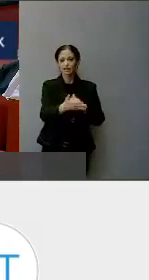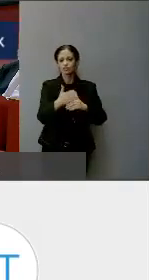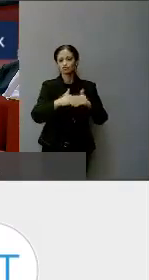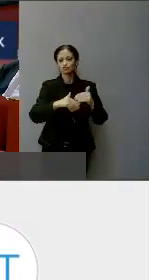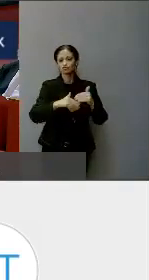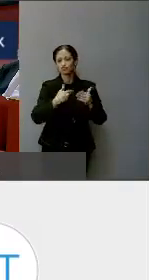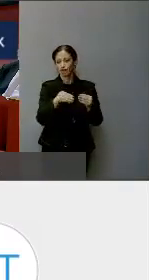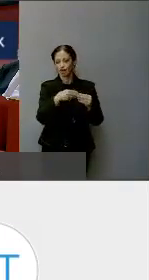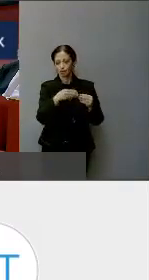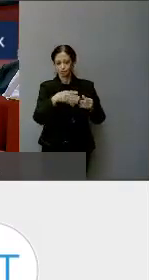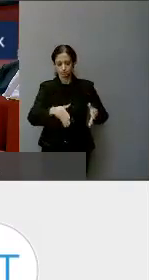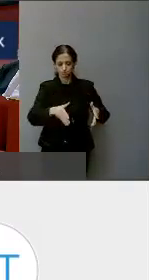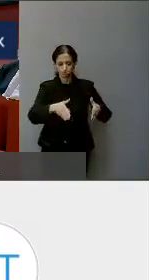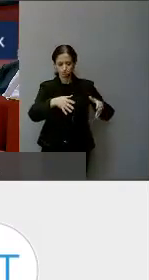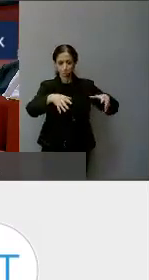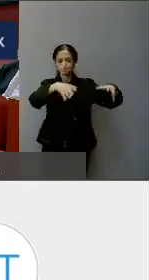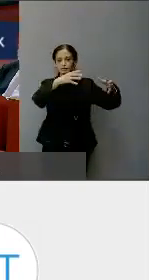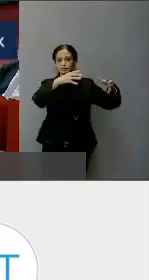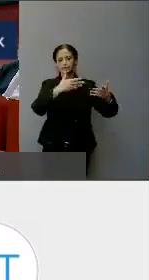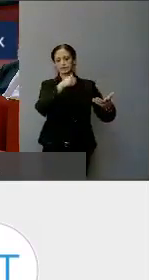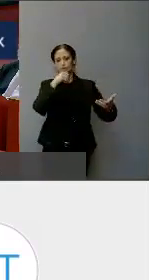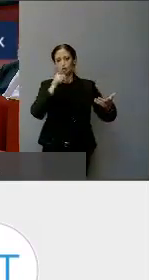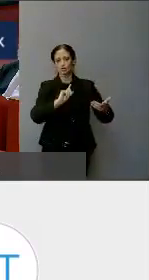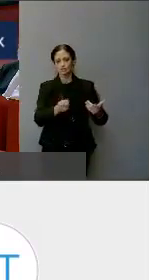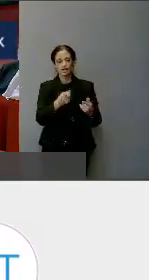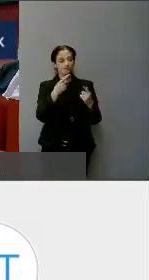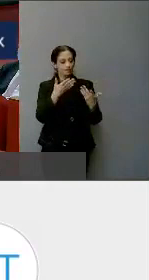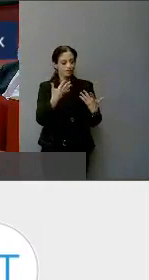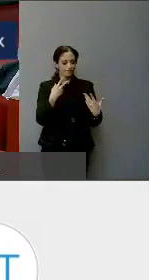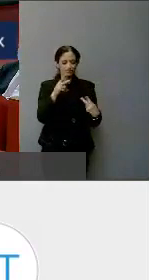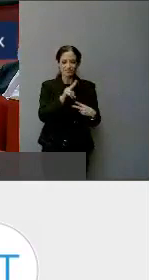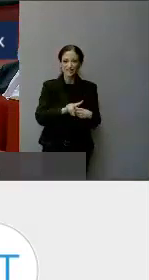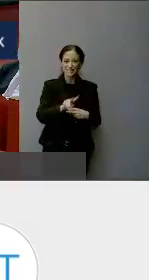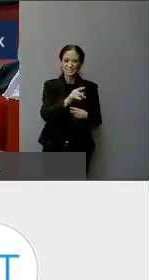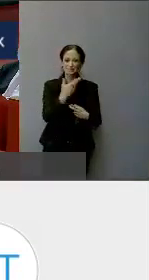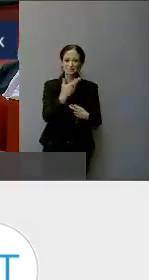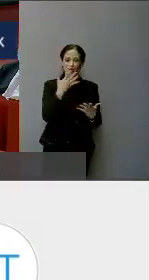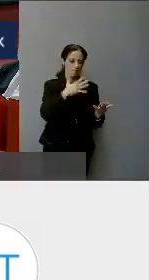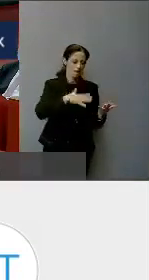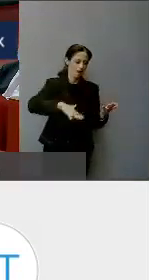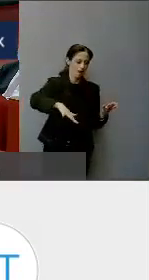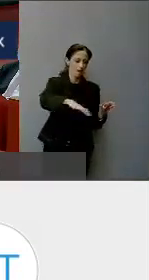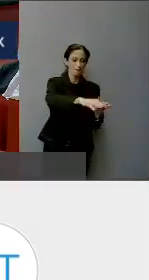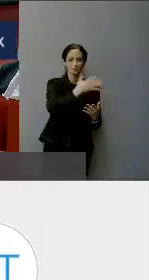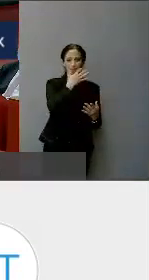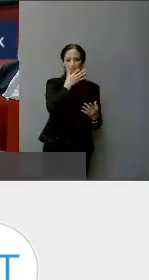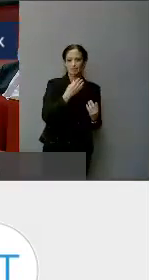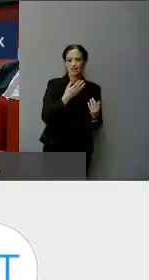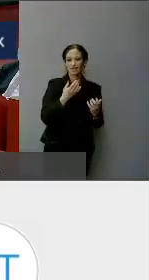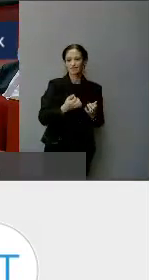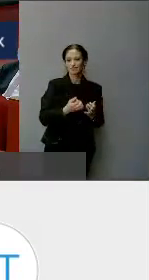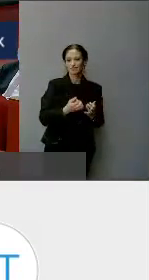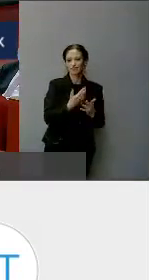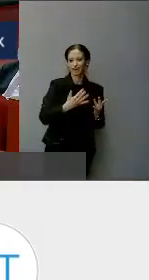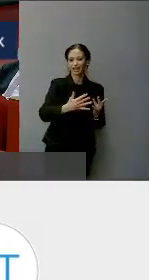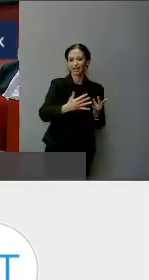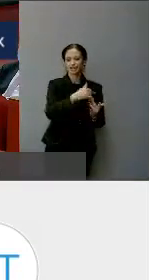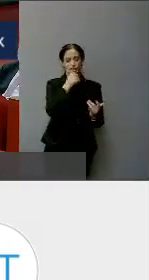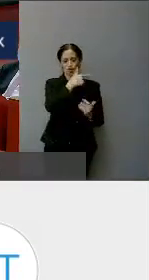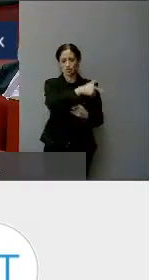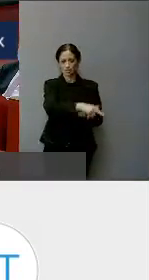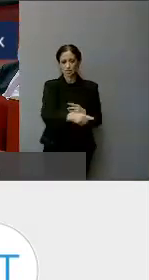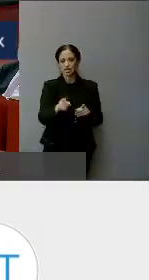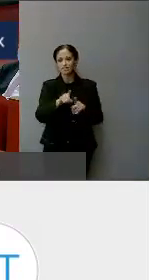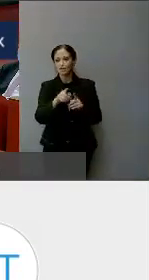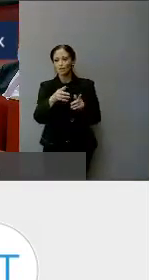non ha bisogno di perdere tutto quel verde e quell'area ponente preziosa imponente non ha bisogno di altre servitù